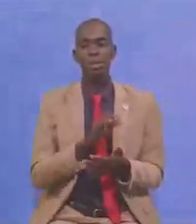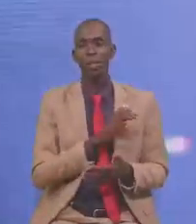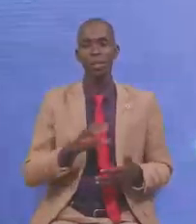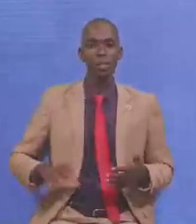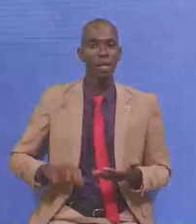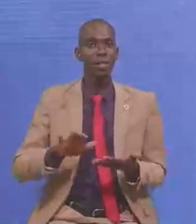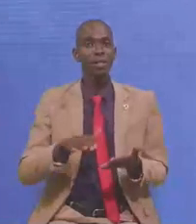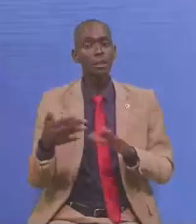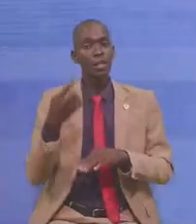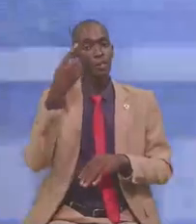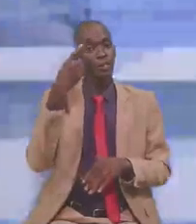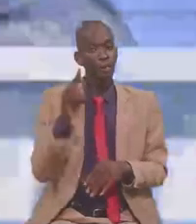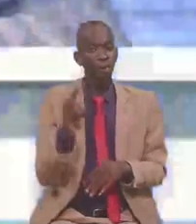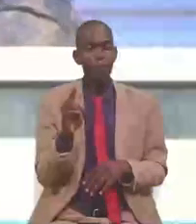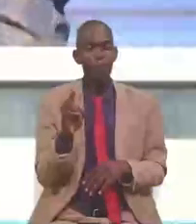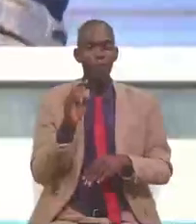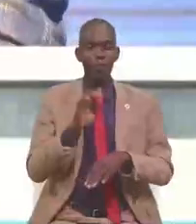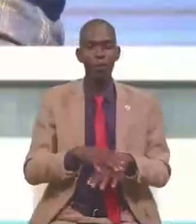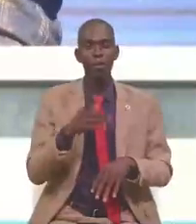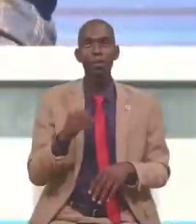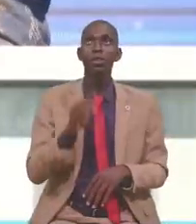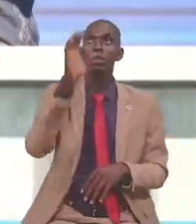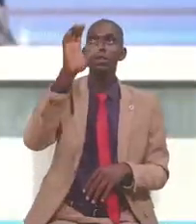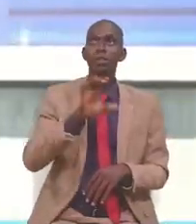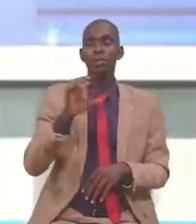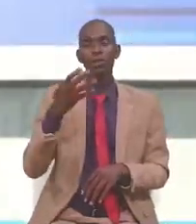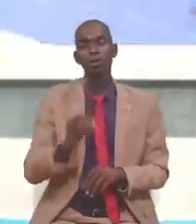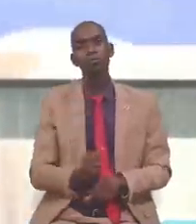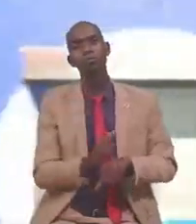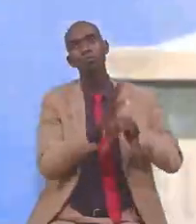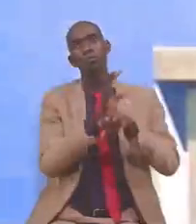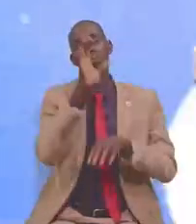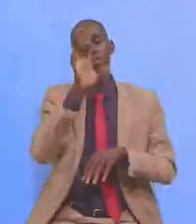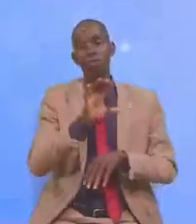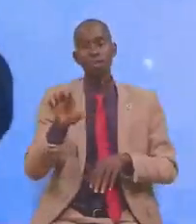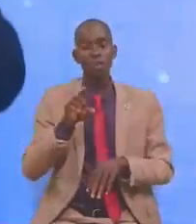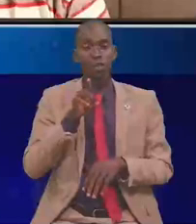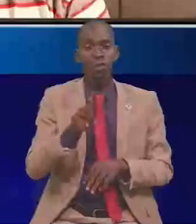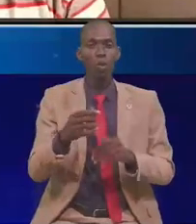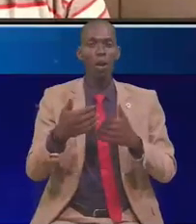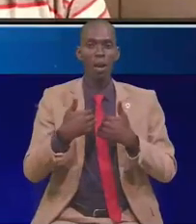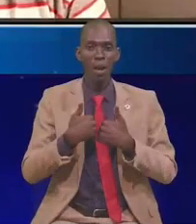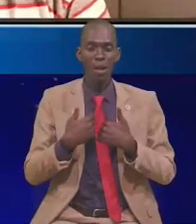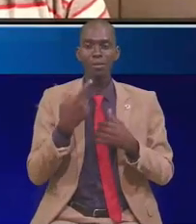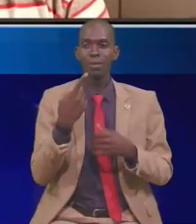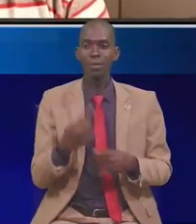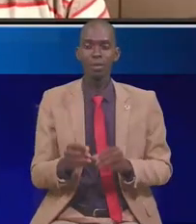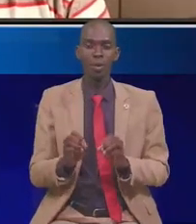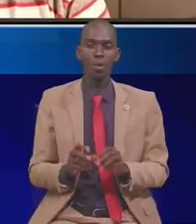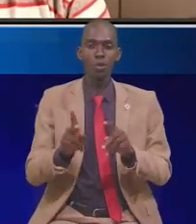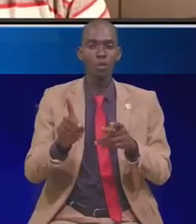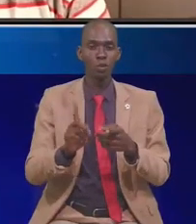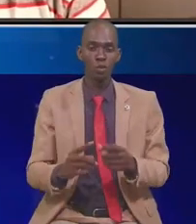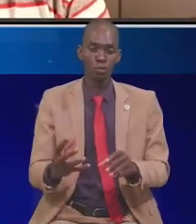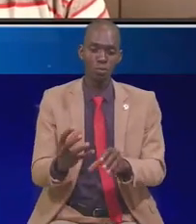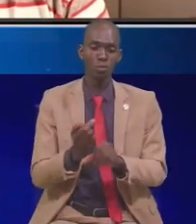Toutes les choses pour lesquelles Christ est mort à la croix du calvaire, vous avez le droit de les